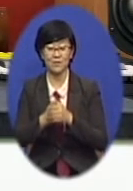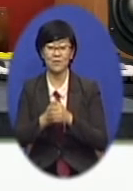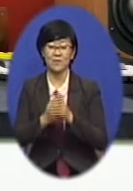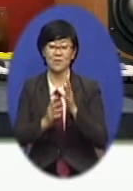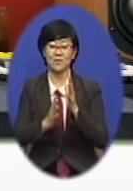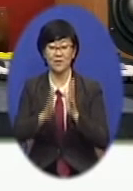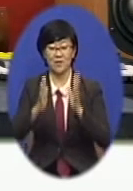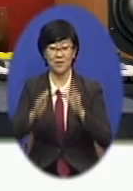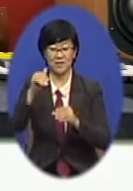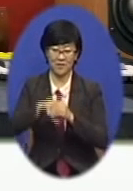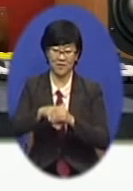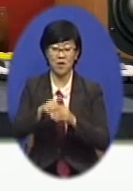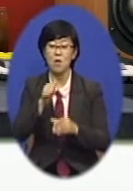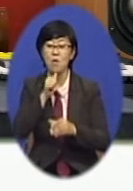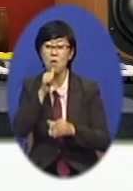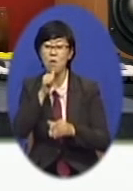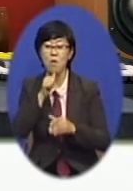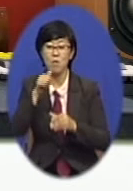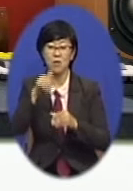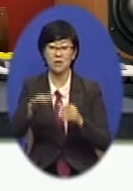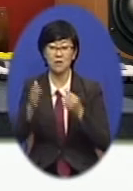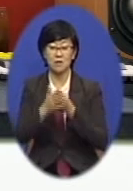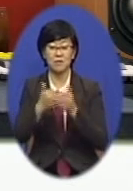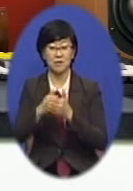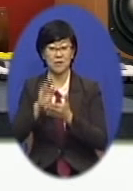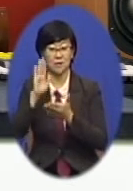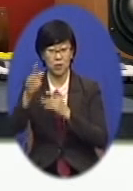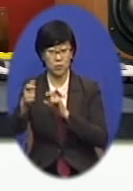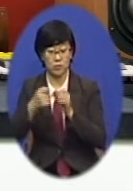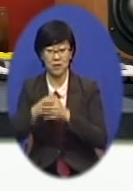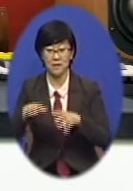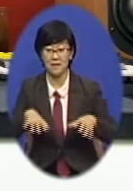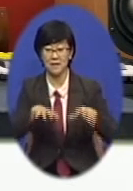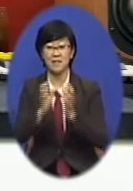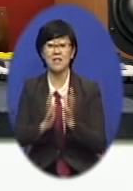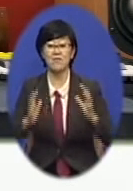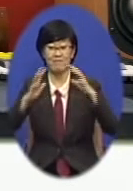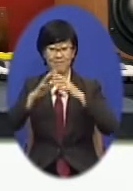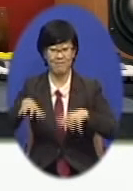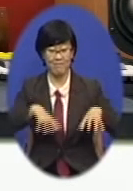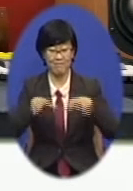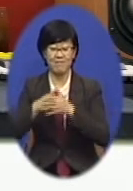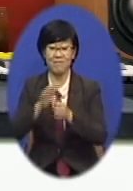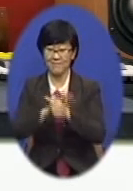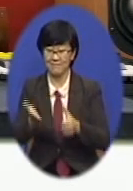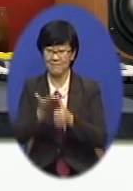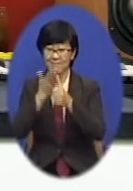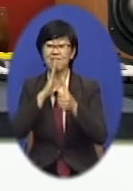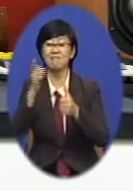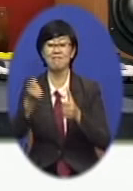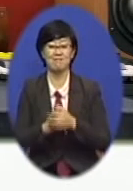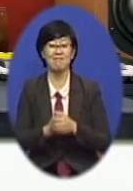뭐 그냥 콩하고 땅콩. 네, 그럼 이제 얼마 안 있으면 우리 또 예. 김장인데 김장 배추 잘 이렇게 컸어요? 예, 예